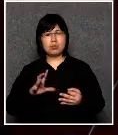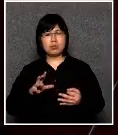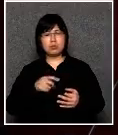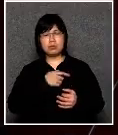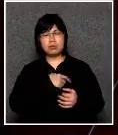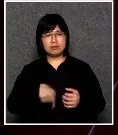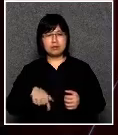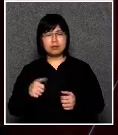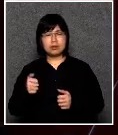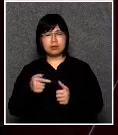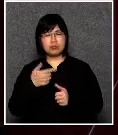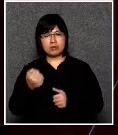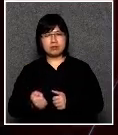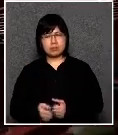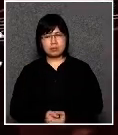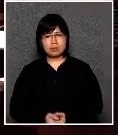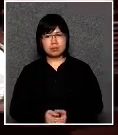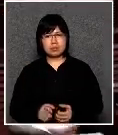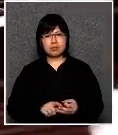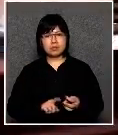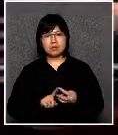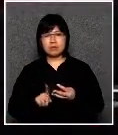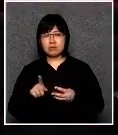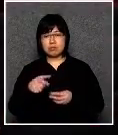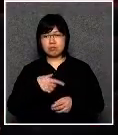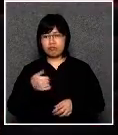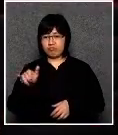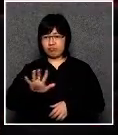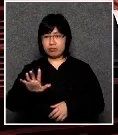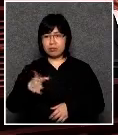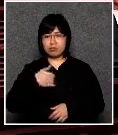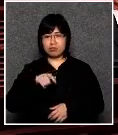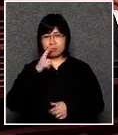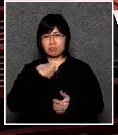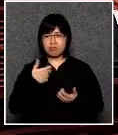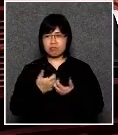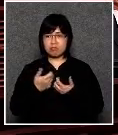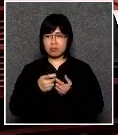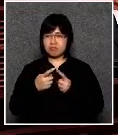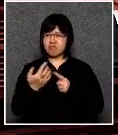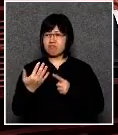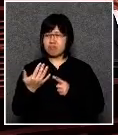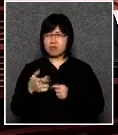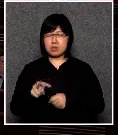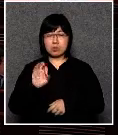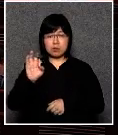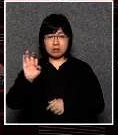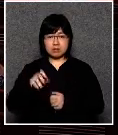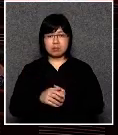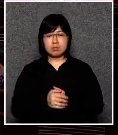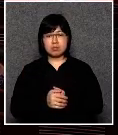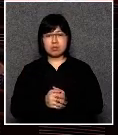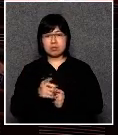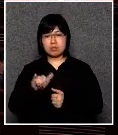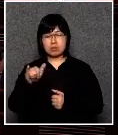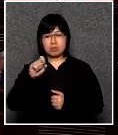多謝主席，黃國興議員，你唔好出去啊！出去我又點人㗎啦 ，OK？ 你一出